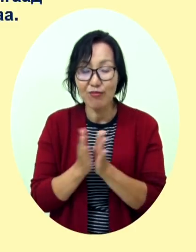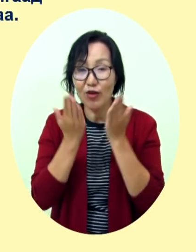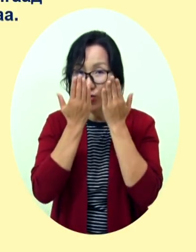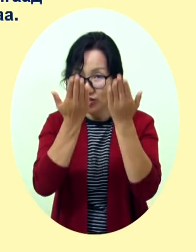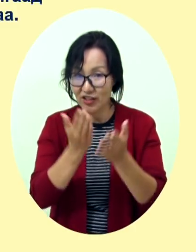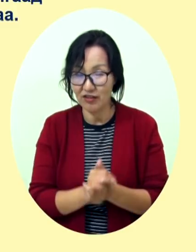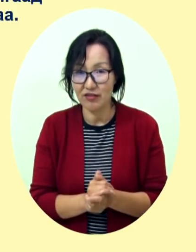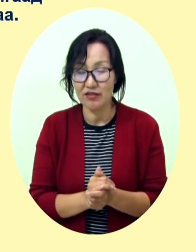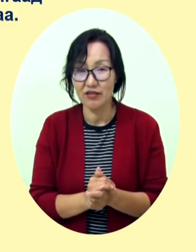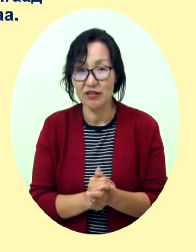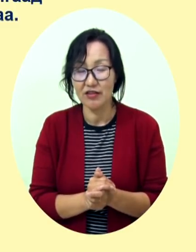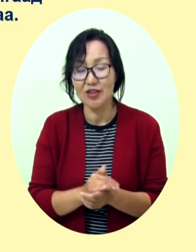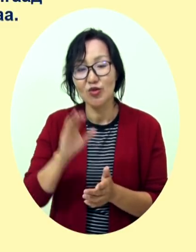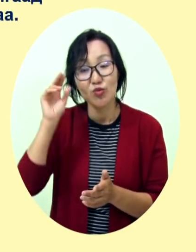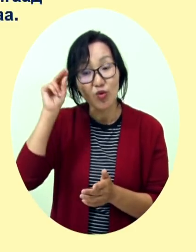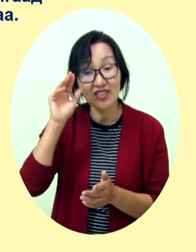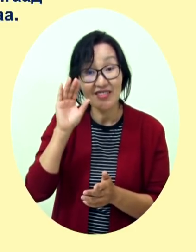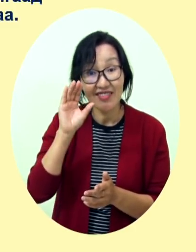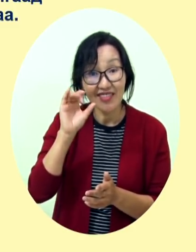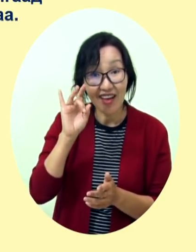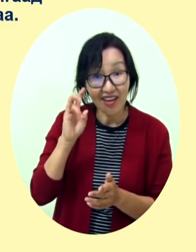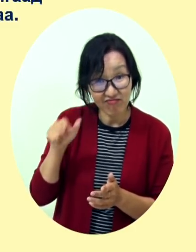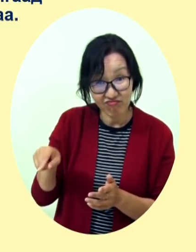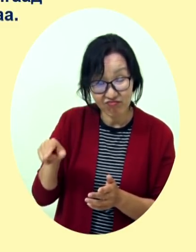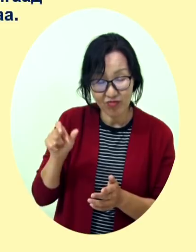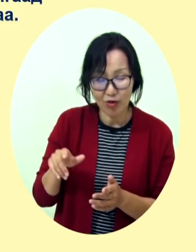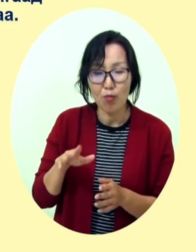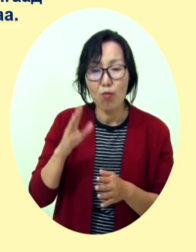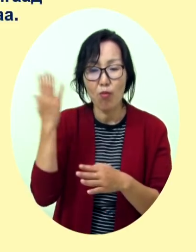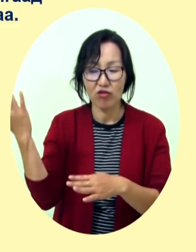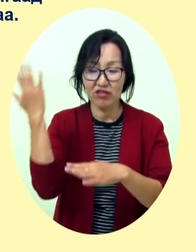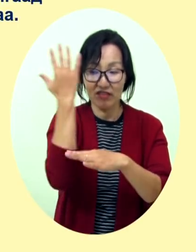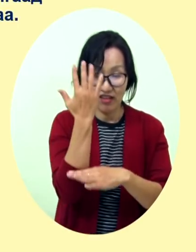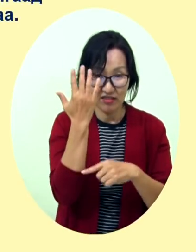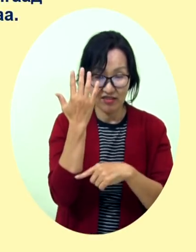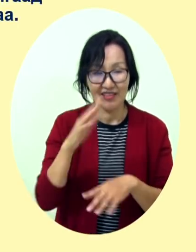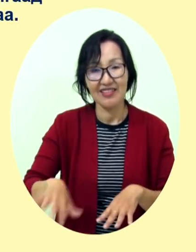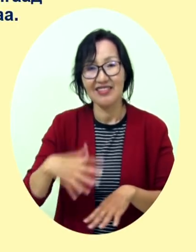уншъя. Сурагч Наран, мод тарсна.